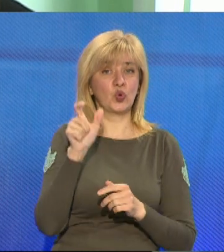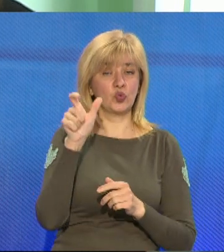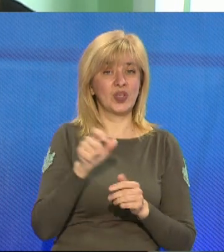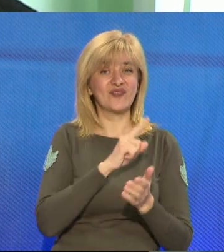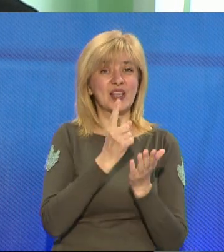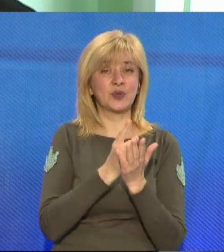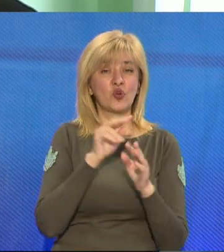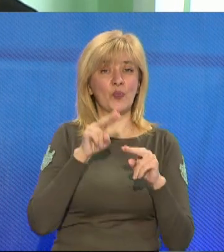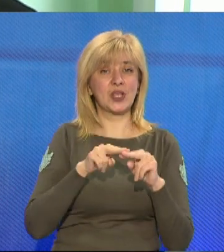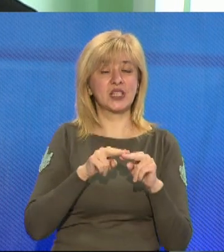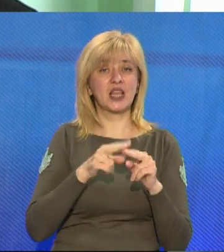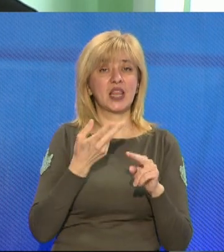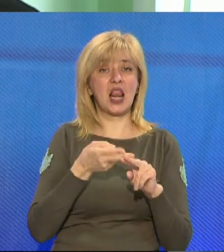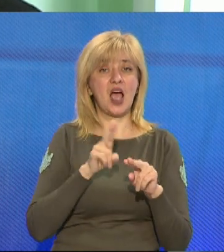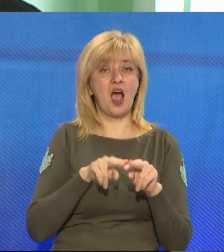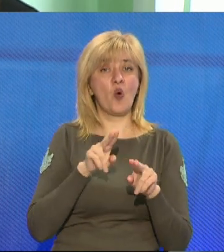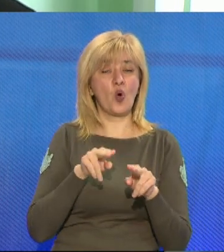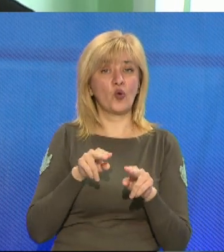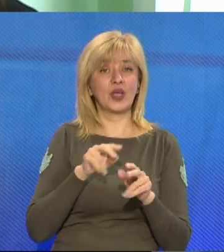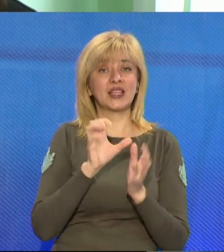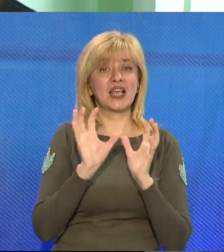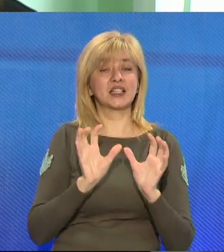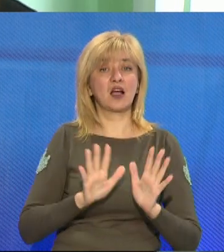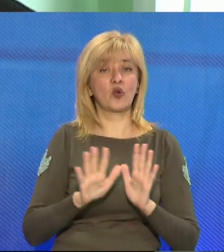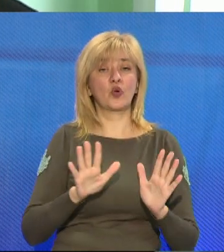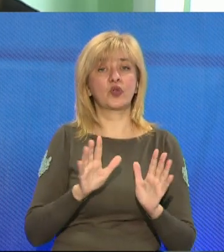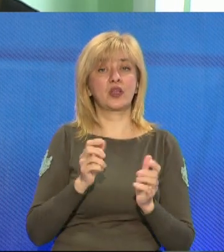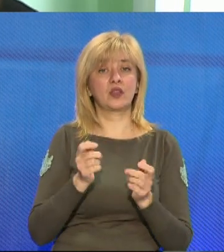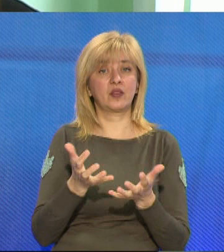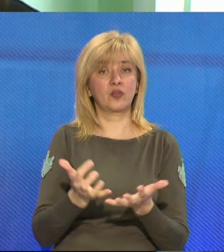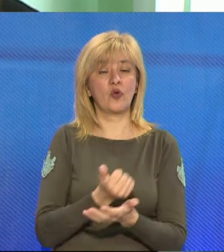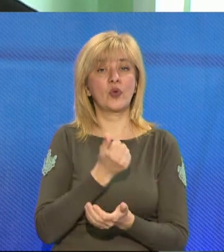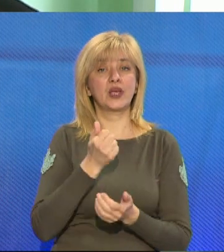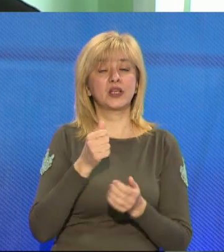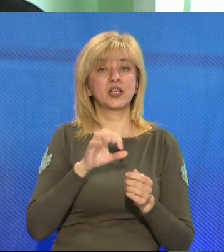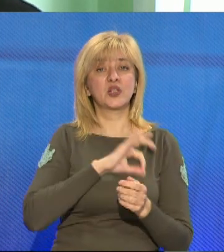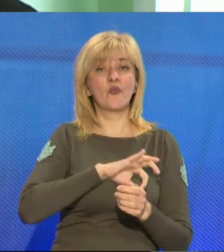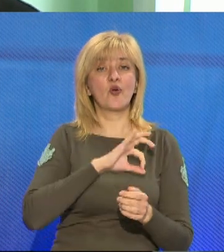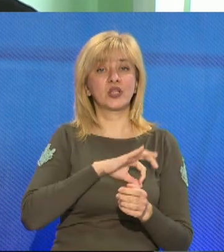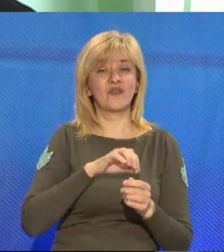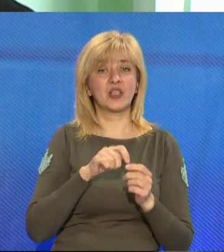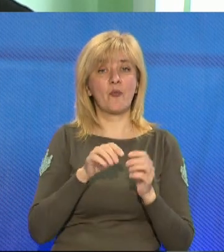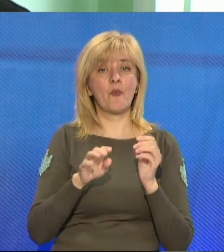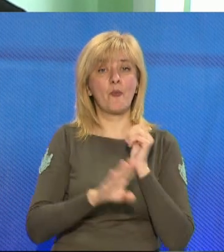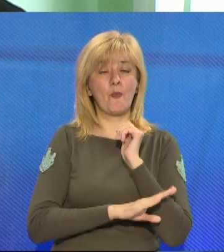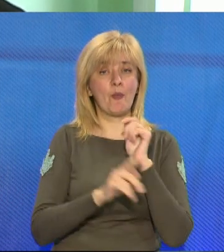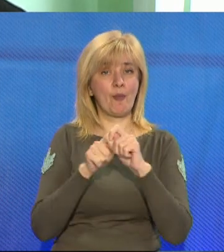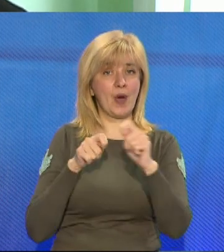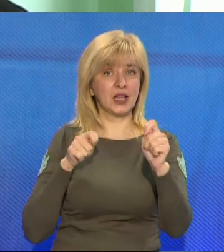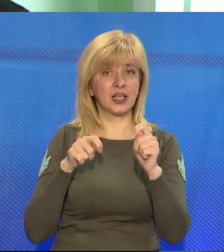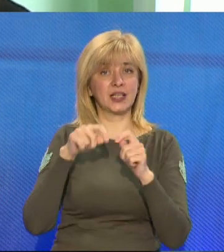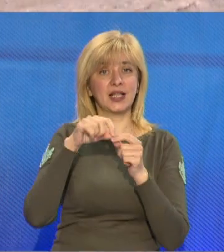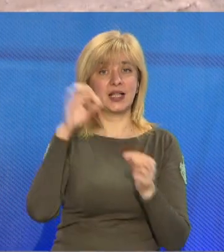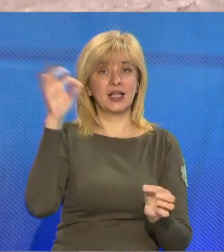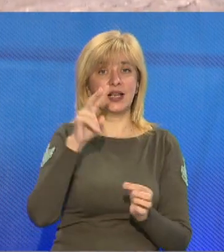для охоты незаконно добыли с использованием бамбуковой палки с леской, крючка, хлеба две особи